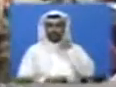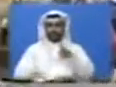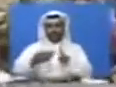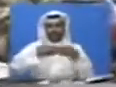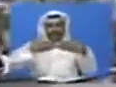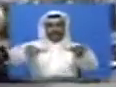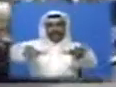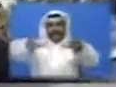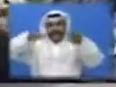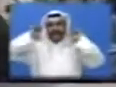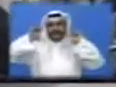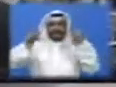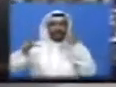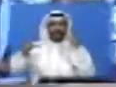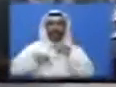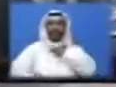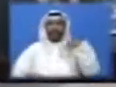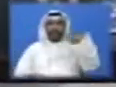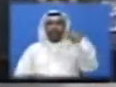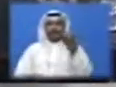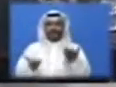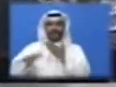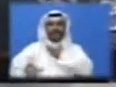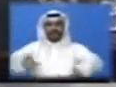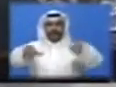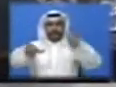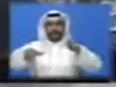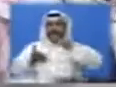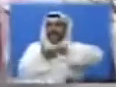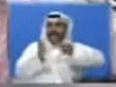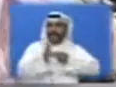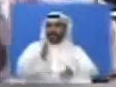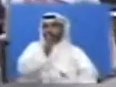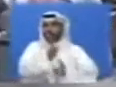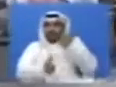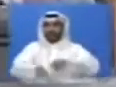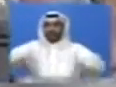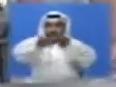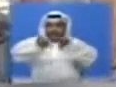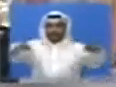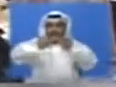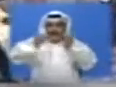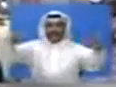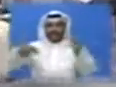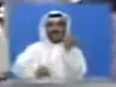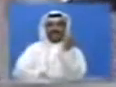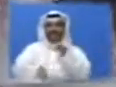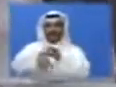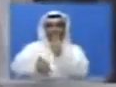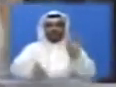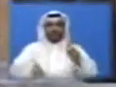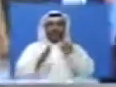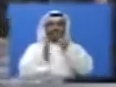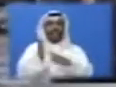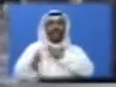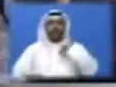واختتام الاجتماع 13 للوزراء ورؤساء الخدمة المدنية بالتأكيد على تحقيق المساواة بين مواطني دول مجلس التعاون الخليجي